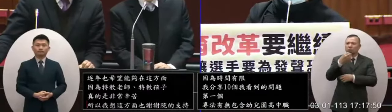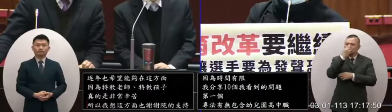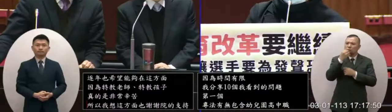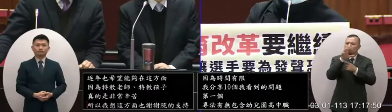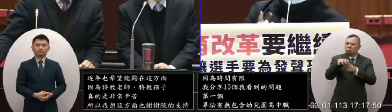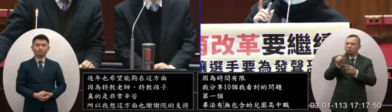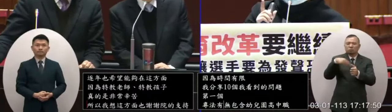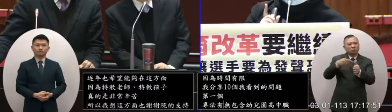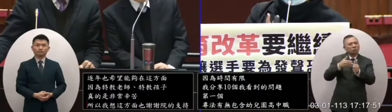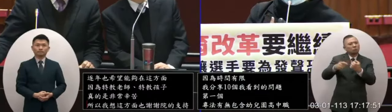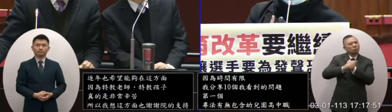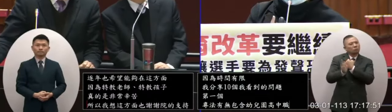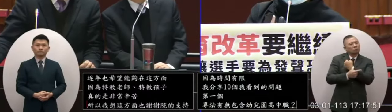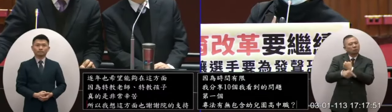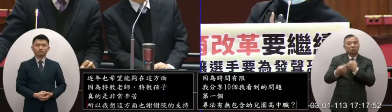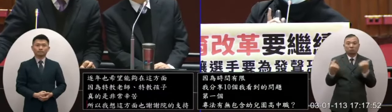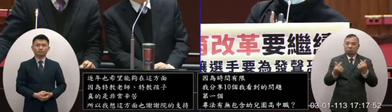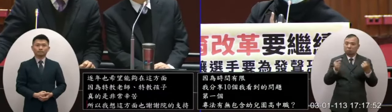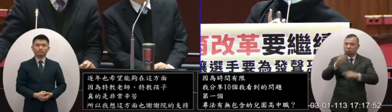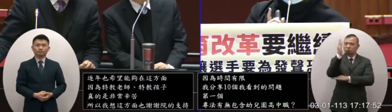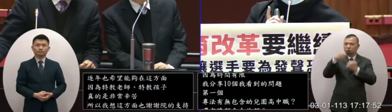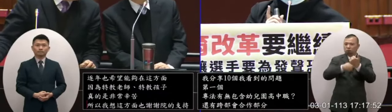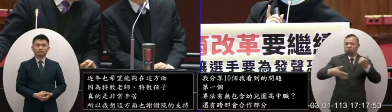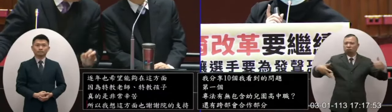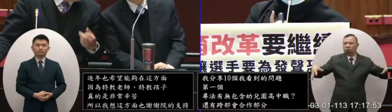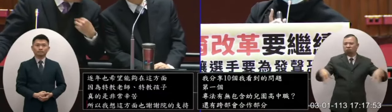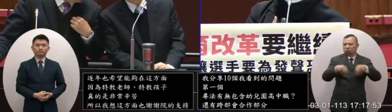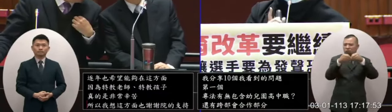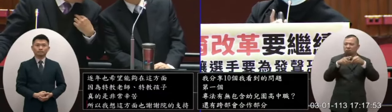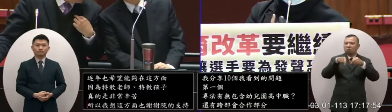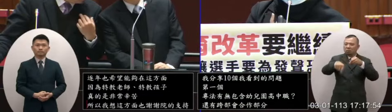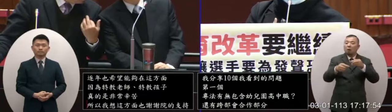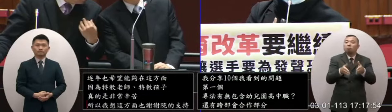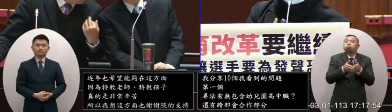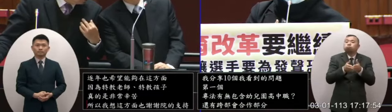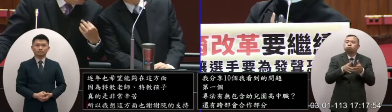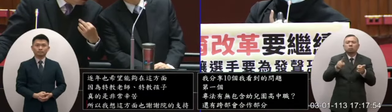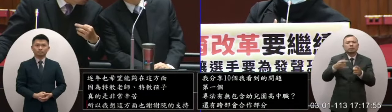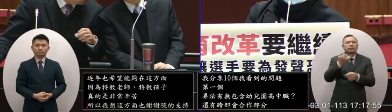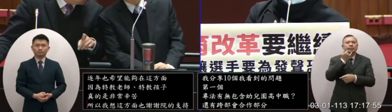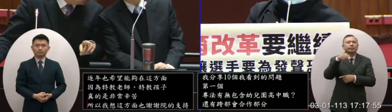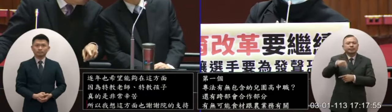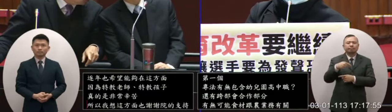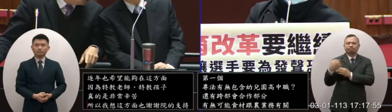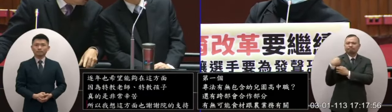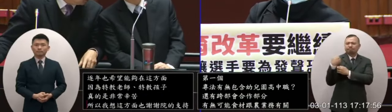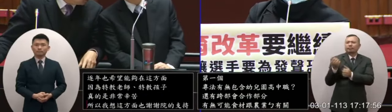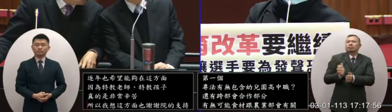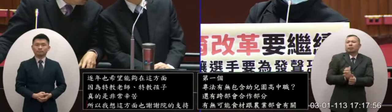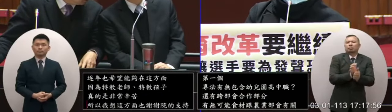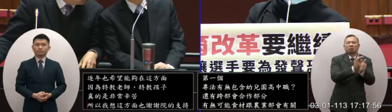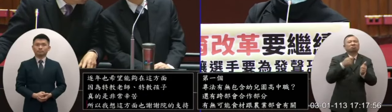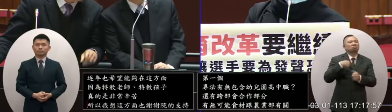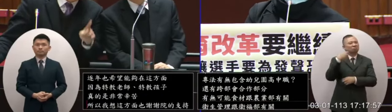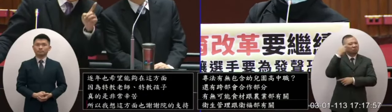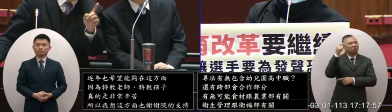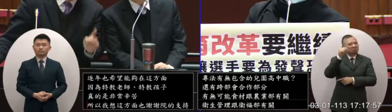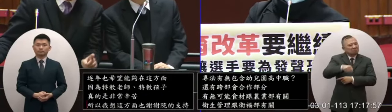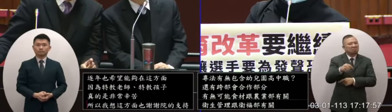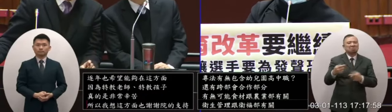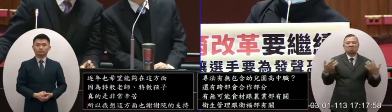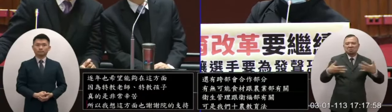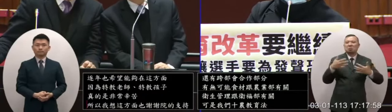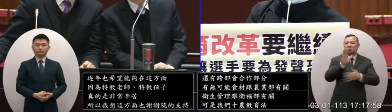个很重要的问题，当它跨部会的时候有没有机会是积极的合作去推动这件事情，我觉得是很大的问题。再